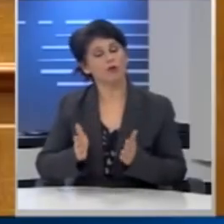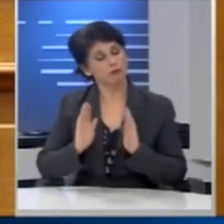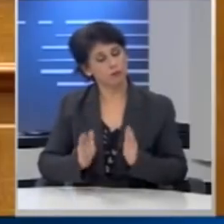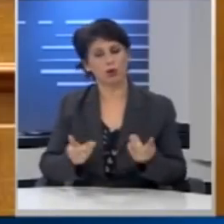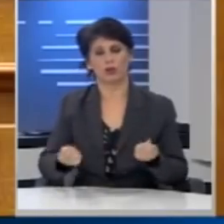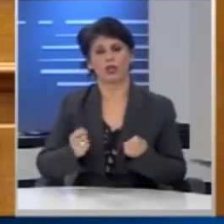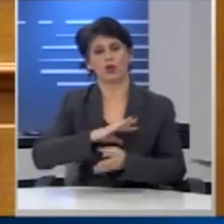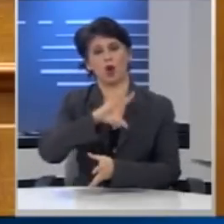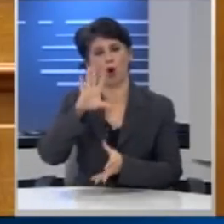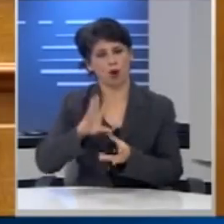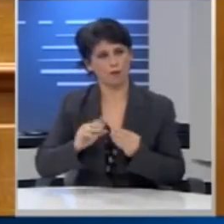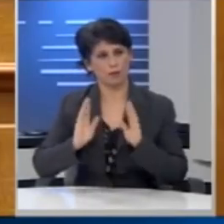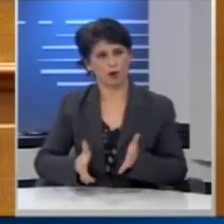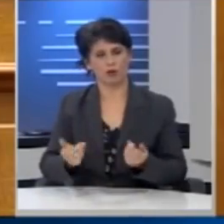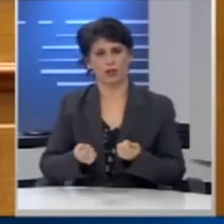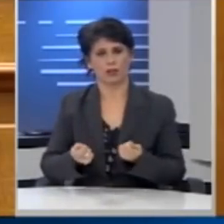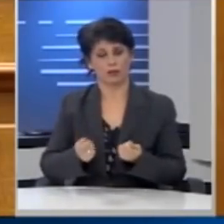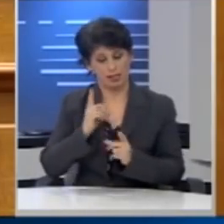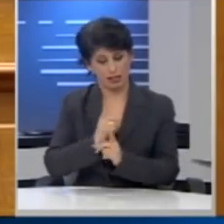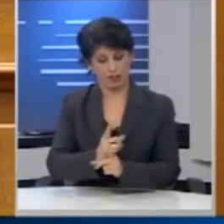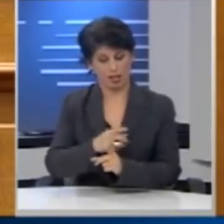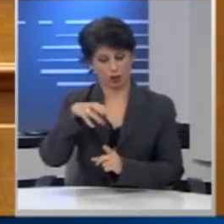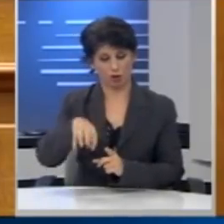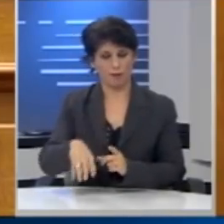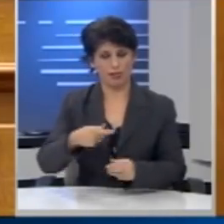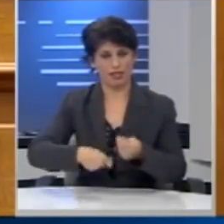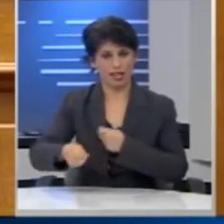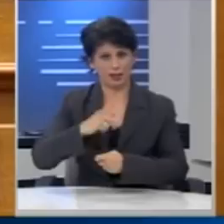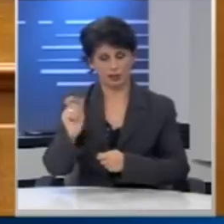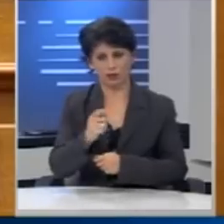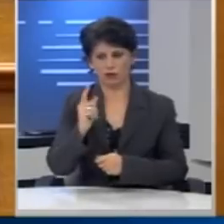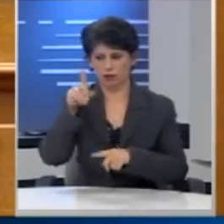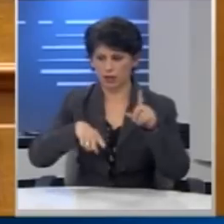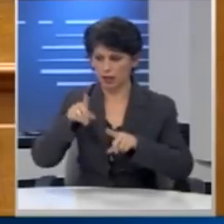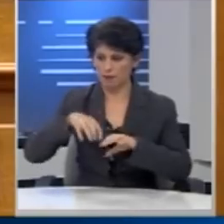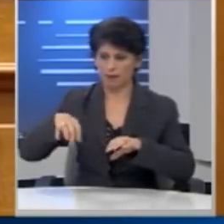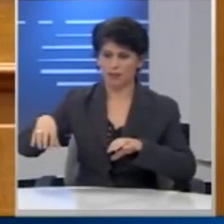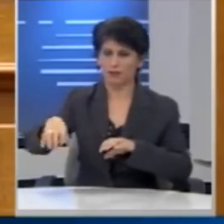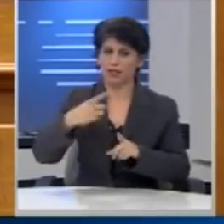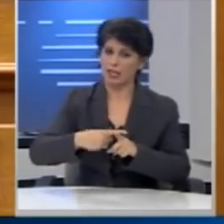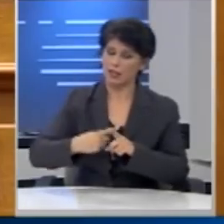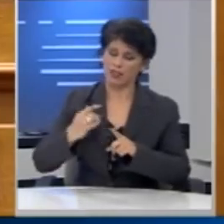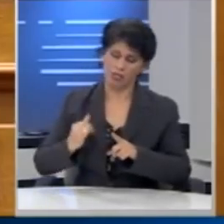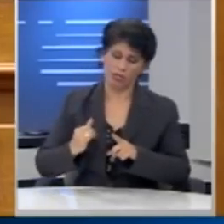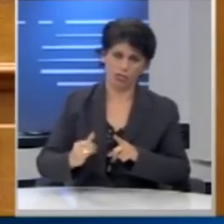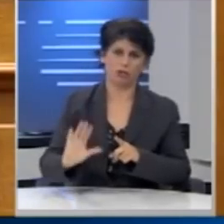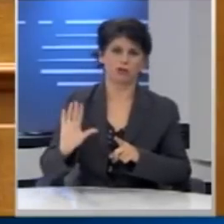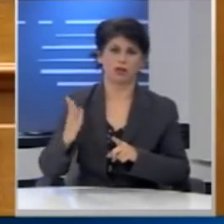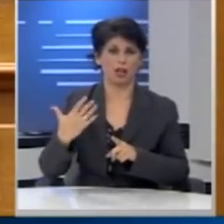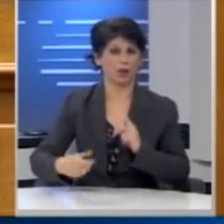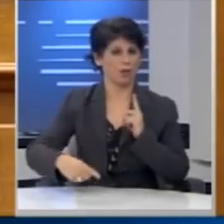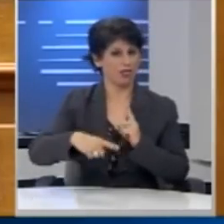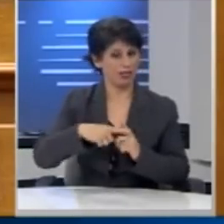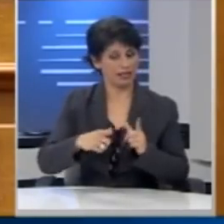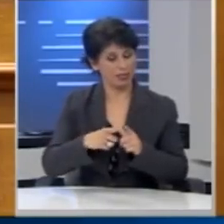Μπορούν να γίνουν όλα αυτά. Ειδικά στον τομέα της διαχείρισης των απορριμμάτων, όπου σε κάποιες περιφέρειες η χώρα έμεινε πολύ πίσω. Έχουμε τα